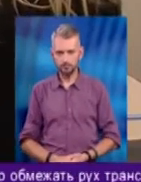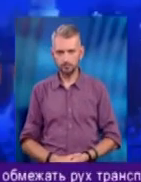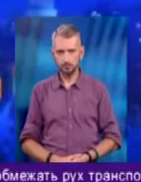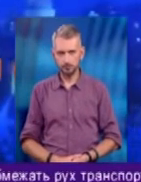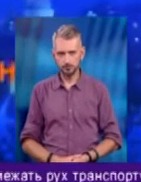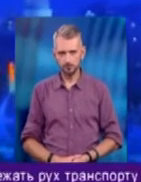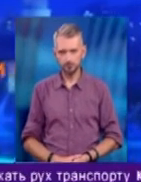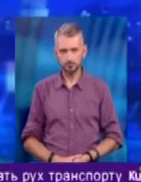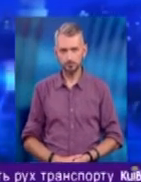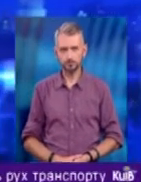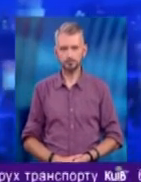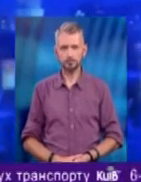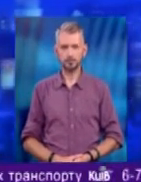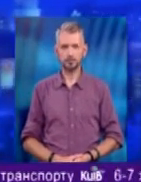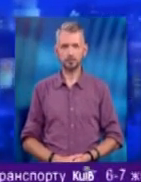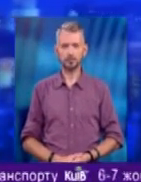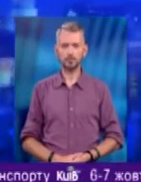Лайв.